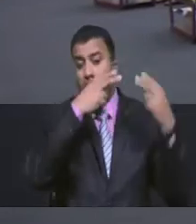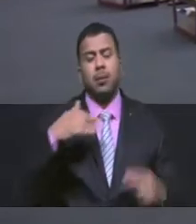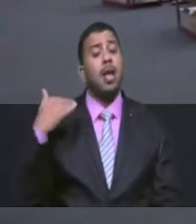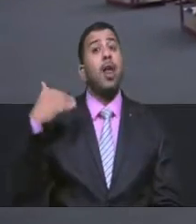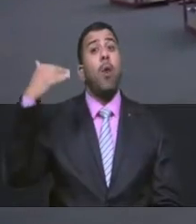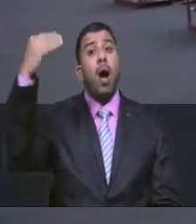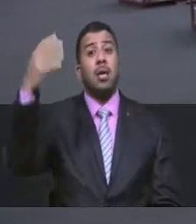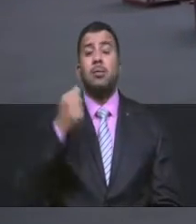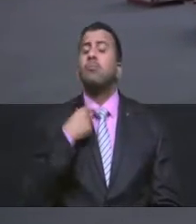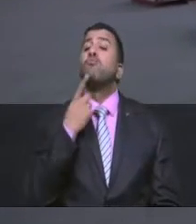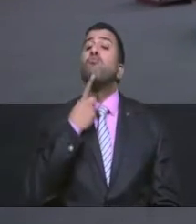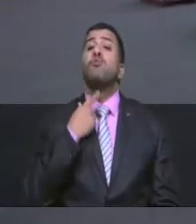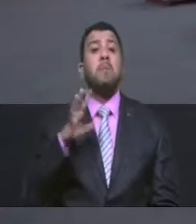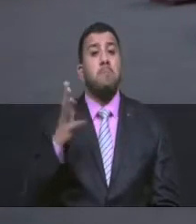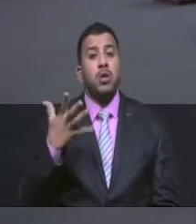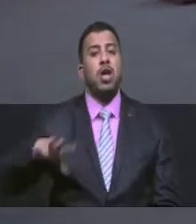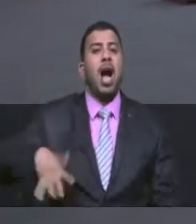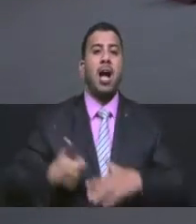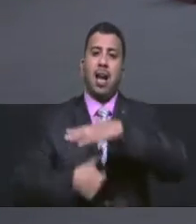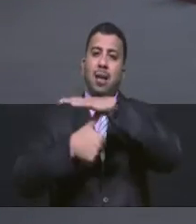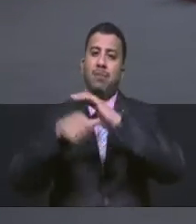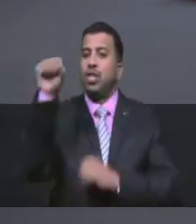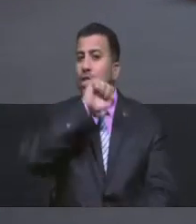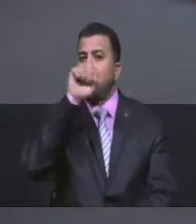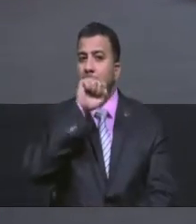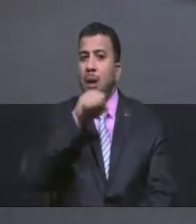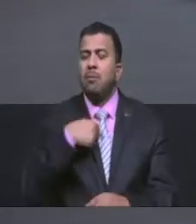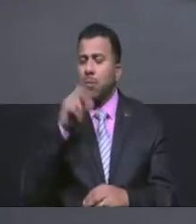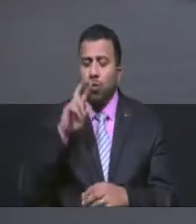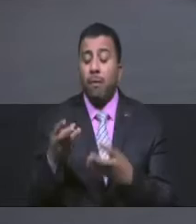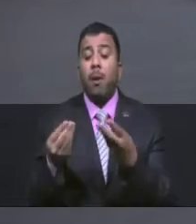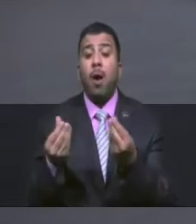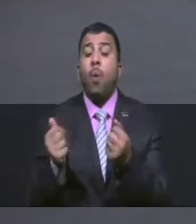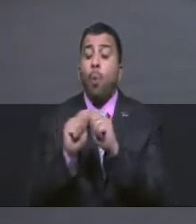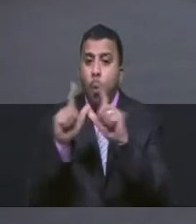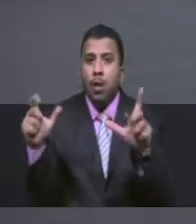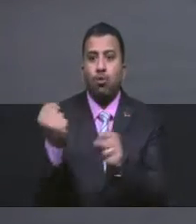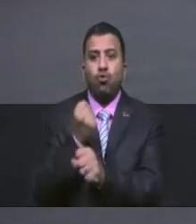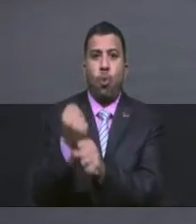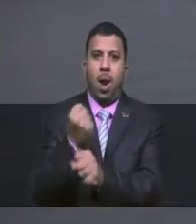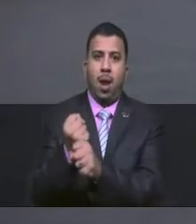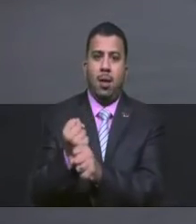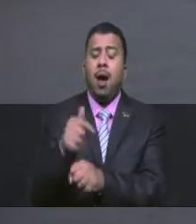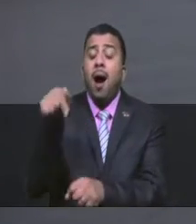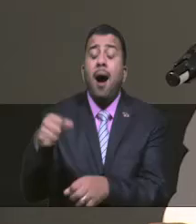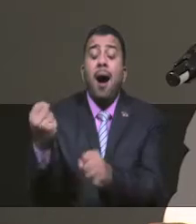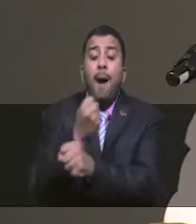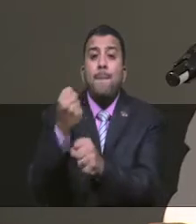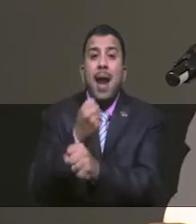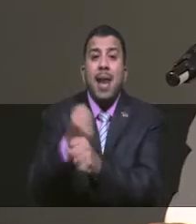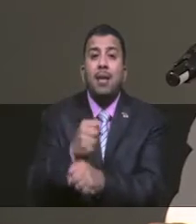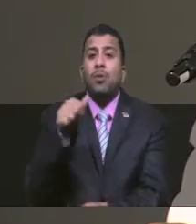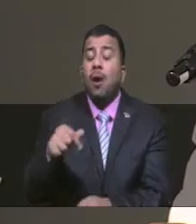والتطلعات التي أرادها صاحب السمو وإلى الواقع الملموس والتطبيق العملي الذي